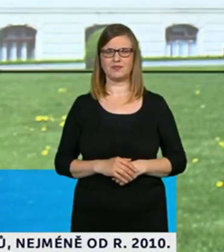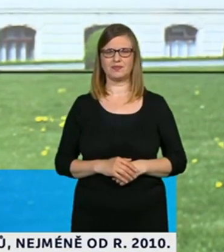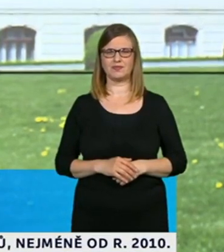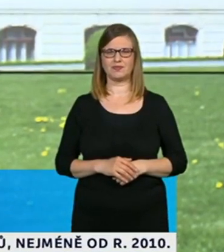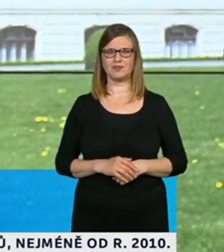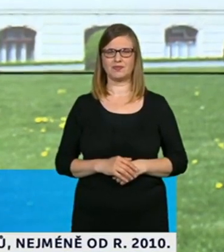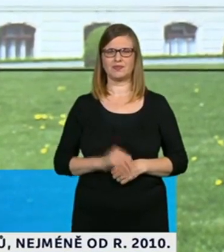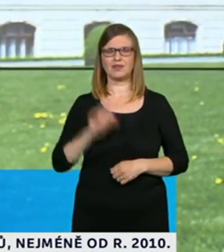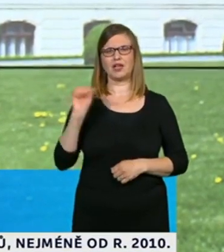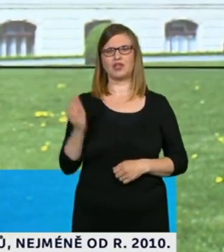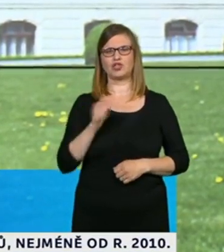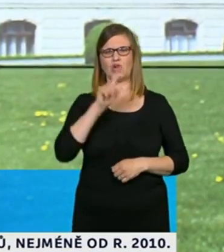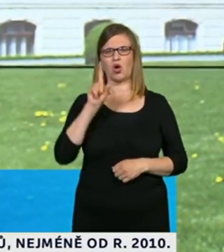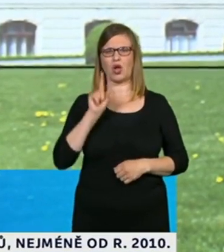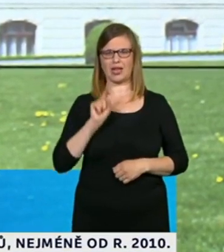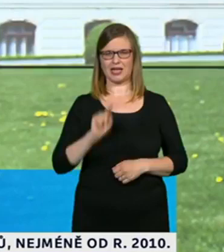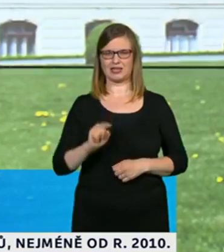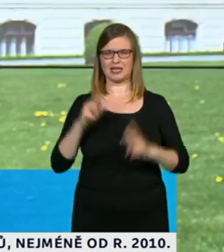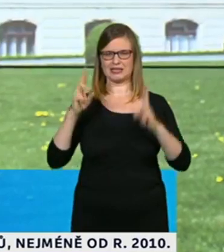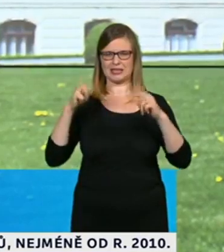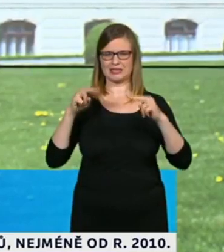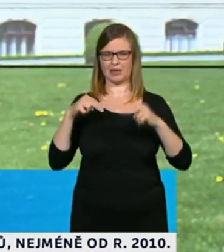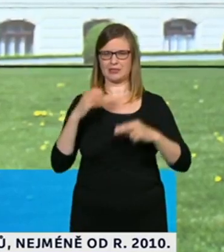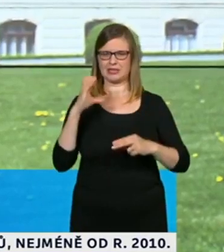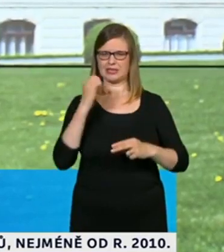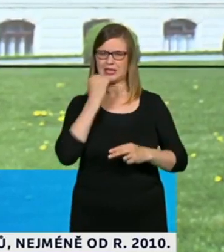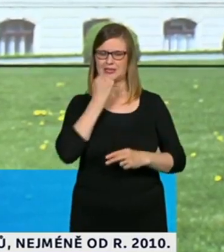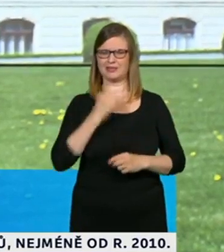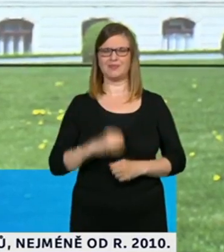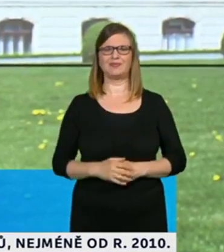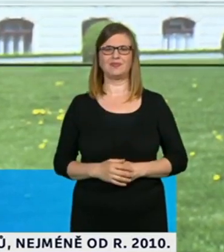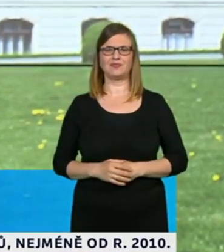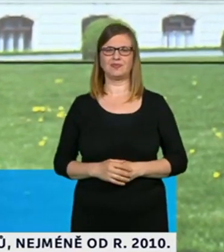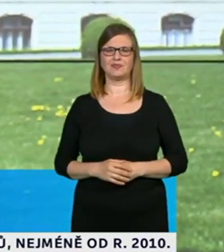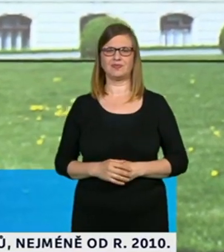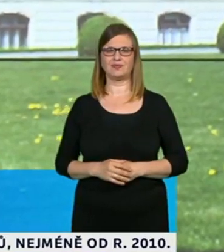Poprosím o dotaz tedy Nikolu Zvrtkovou, Seznam zprávy.